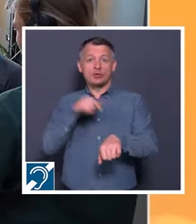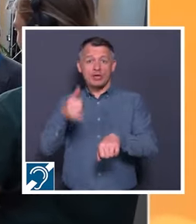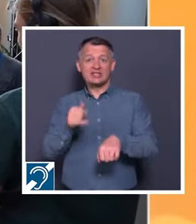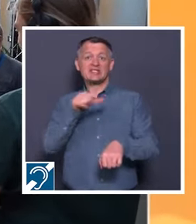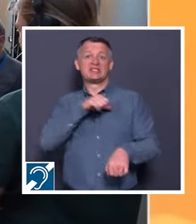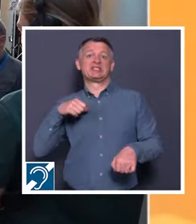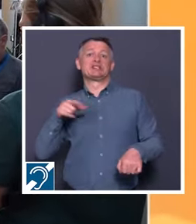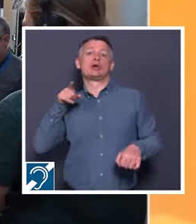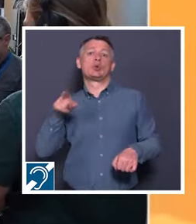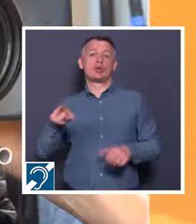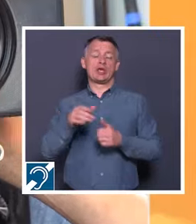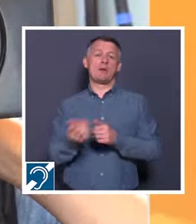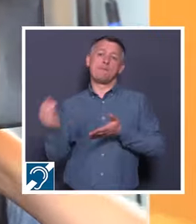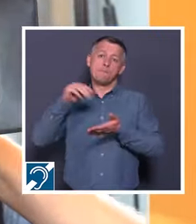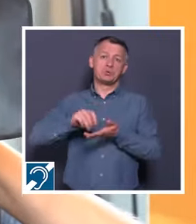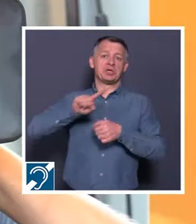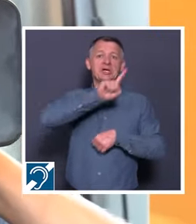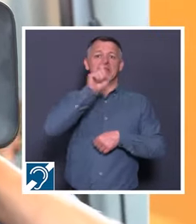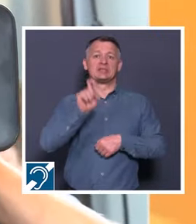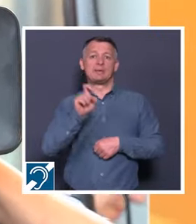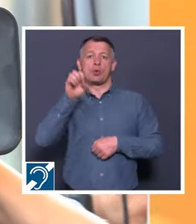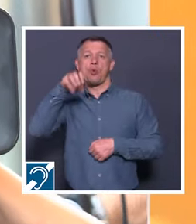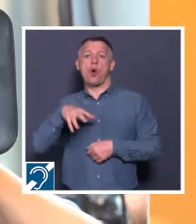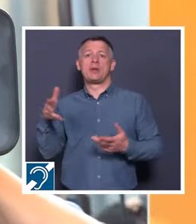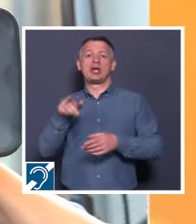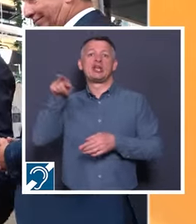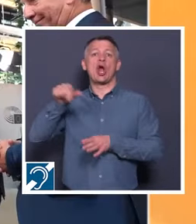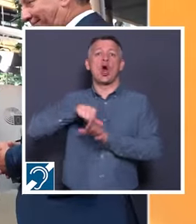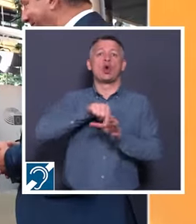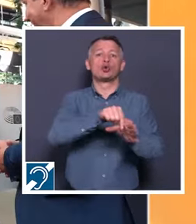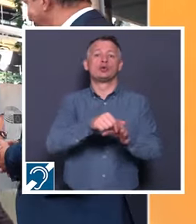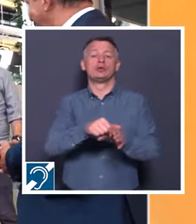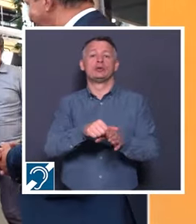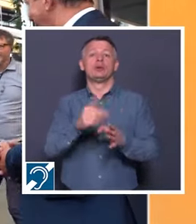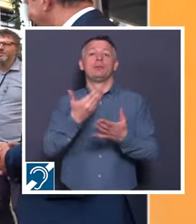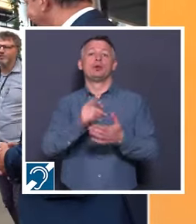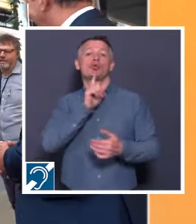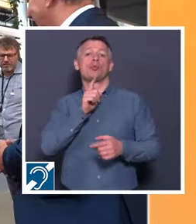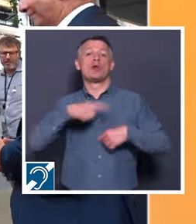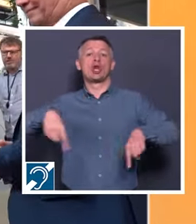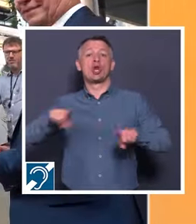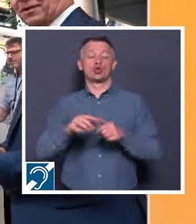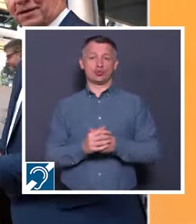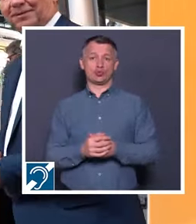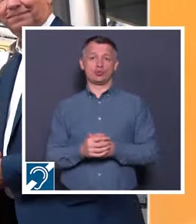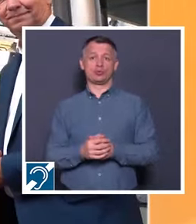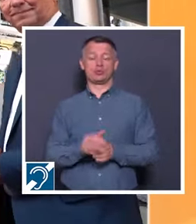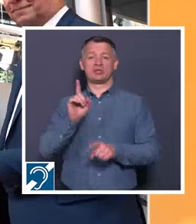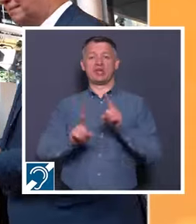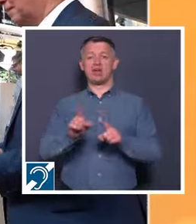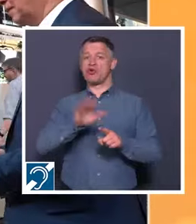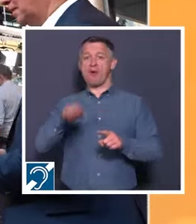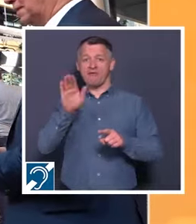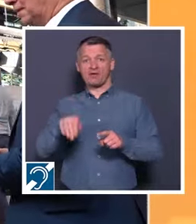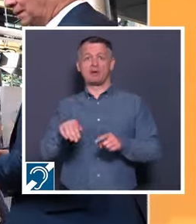sau în general ei sunt cei care pun întrebări oamenilor care le conduc în numele nostru. Dacă nu mai avem jurnaliști care